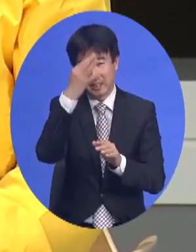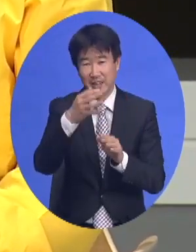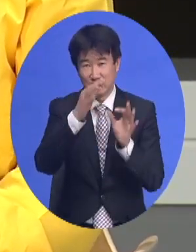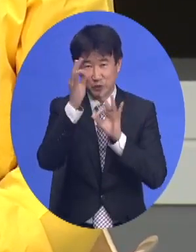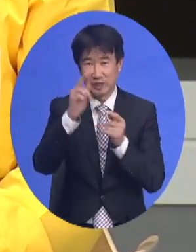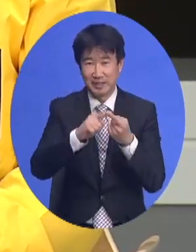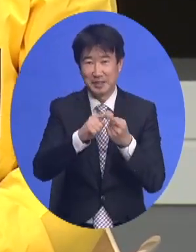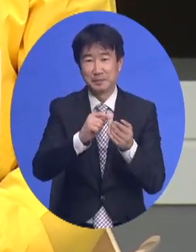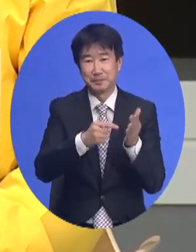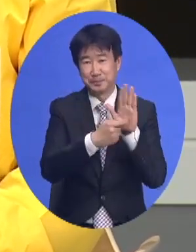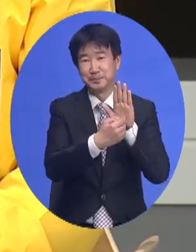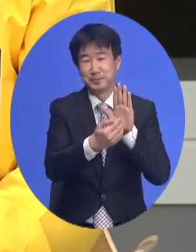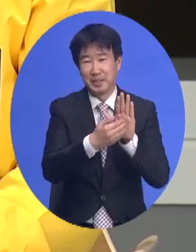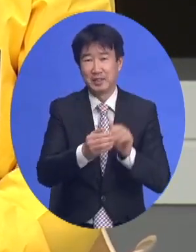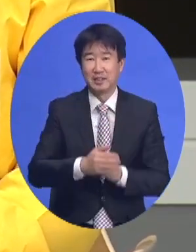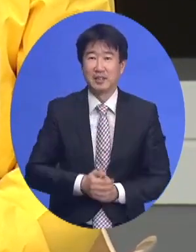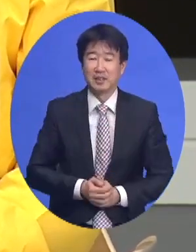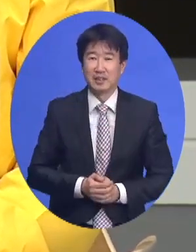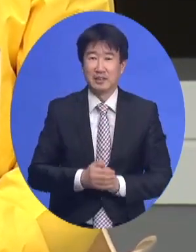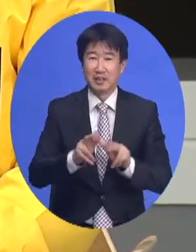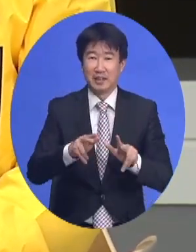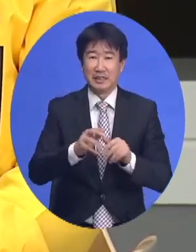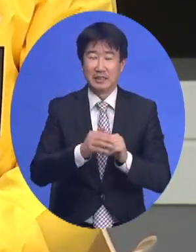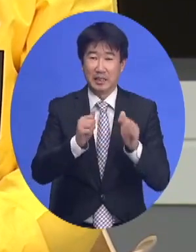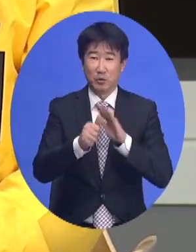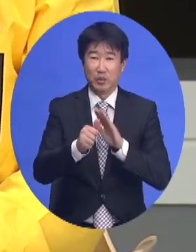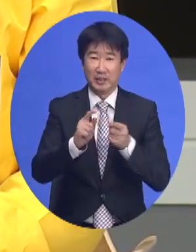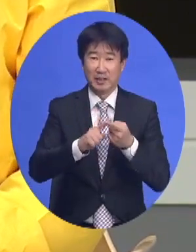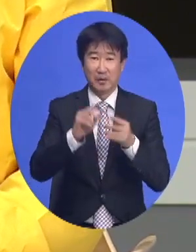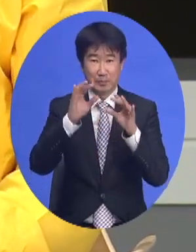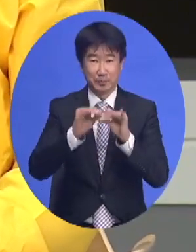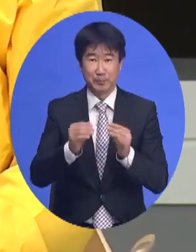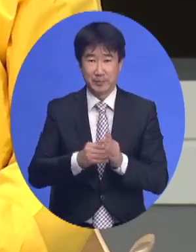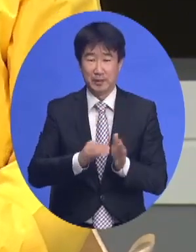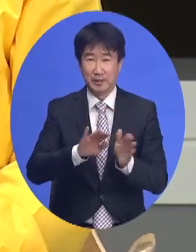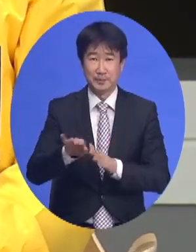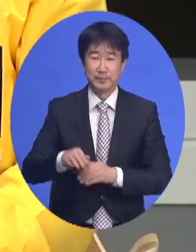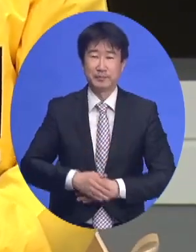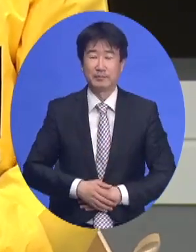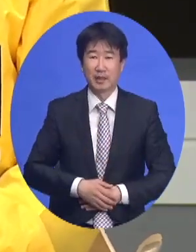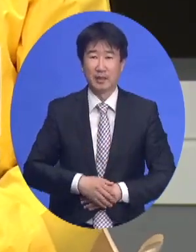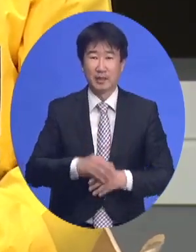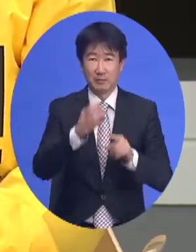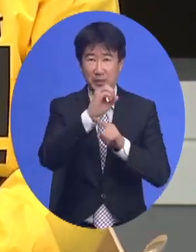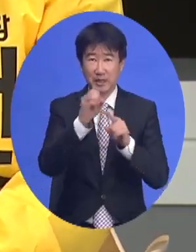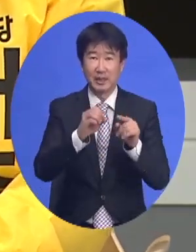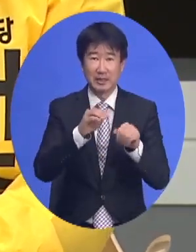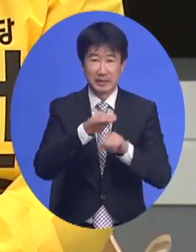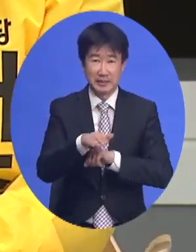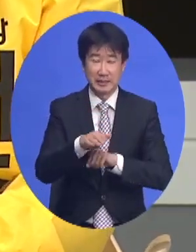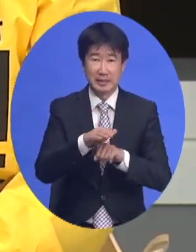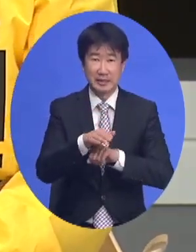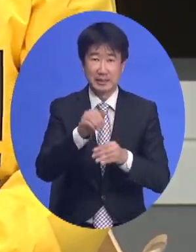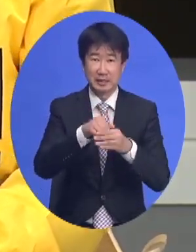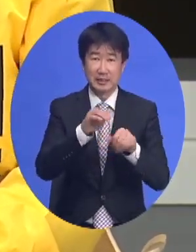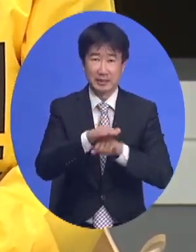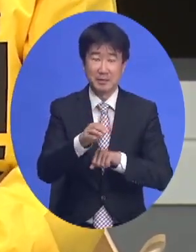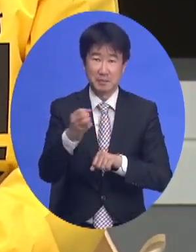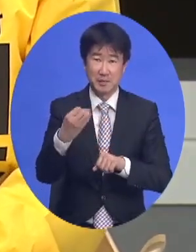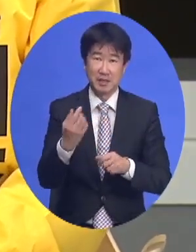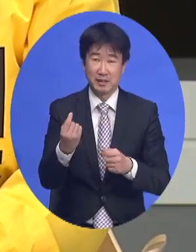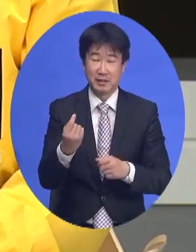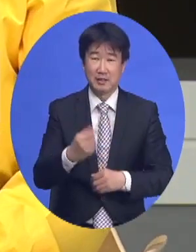했고 저도 그 심상진 대표님에 대한 공감을 하고요. 그다음에 연동형 비례대표제 자꾸 얘기를 하시는데요.